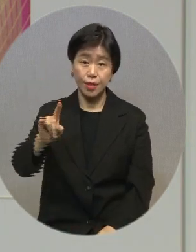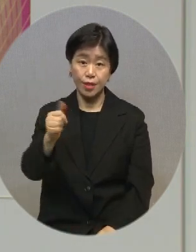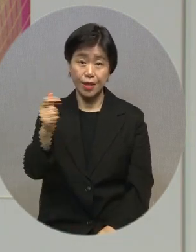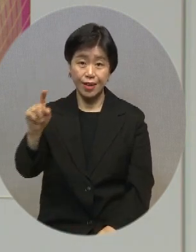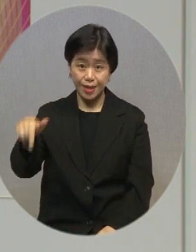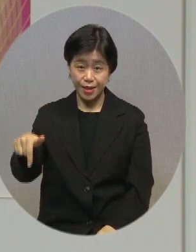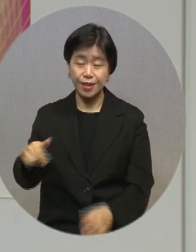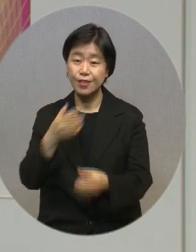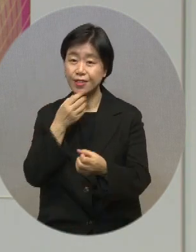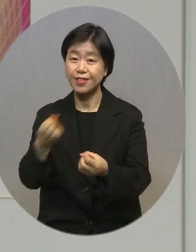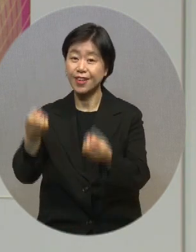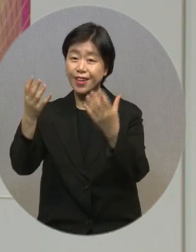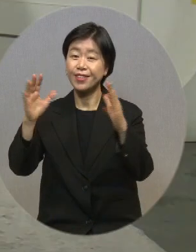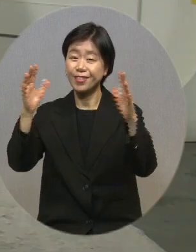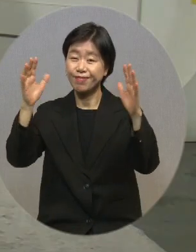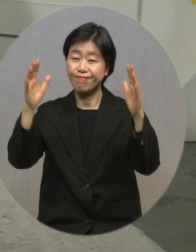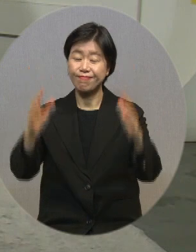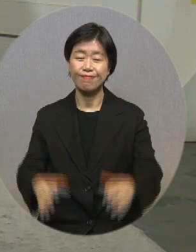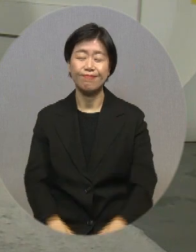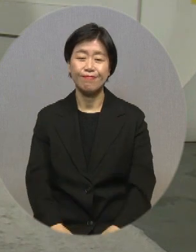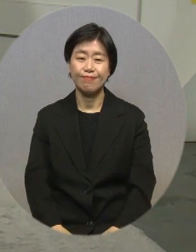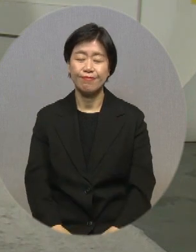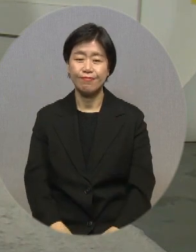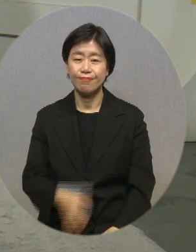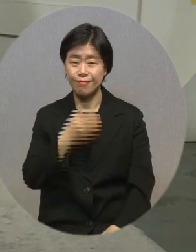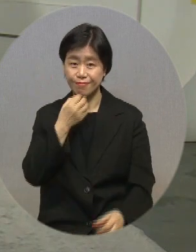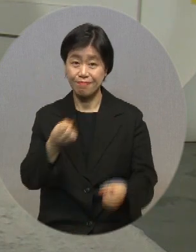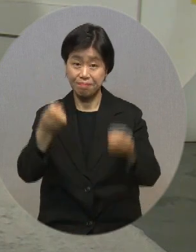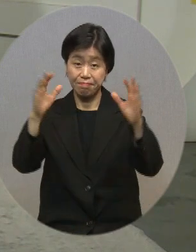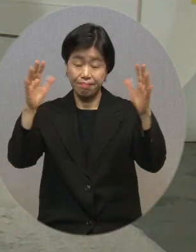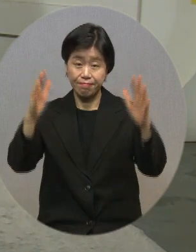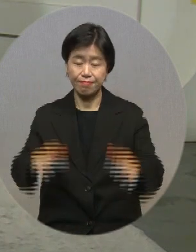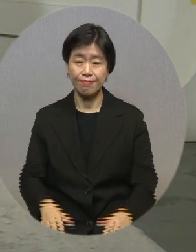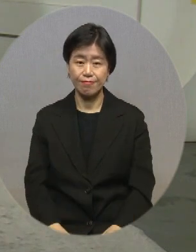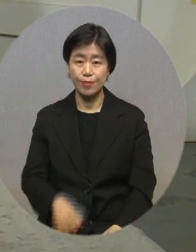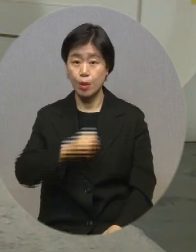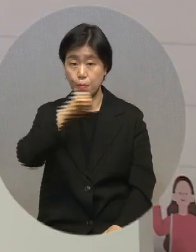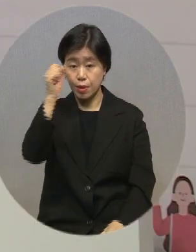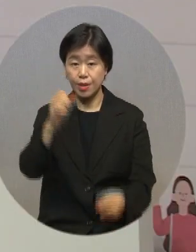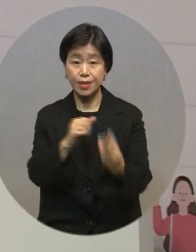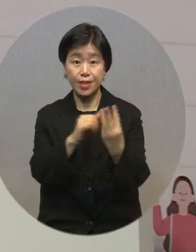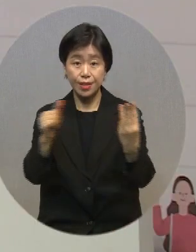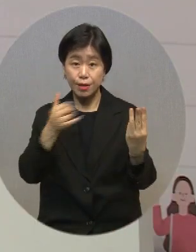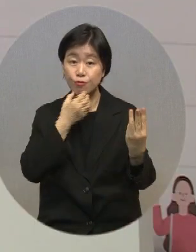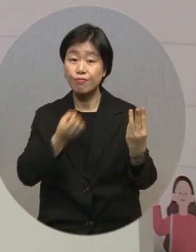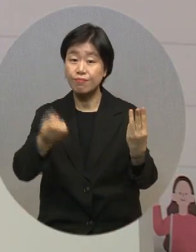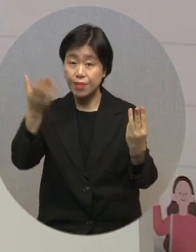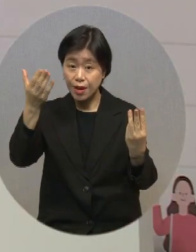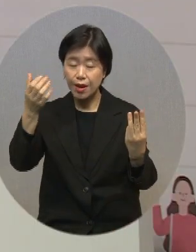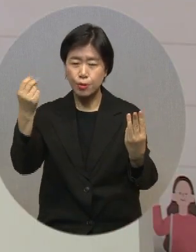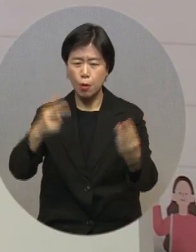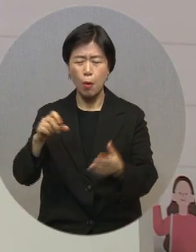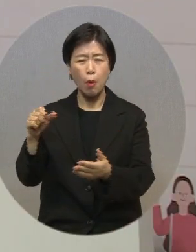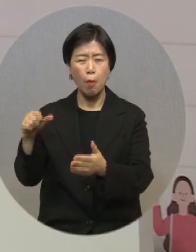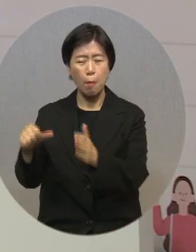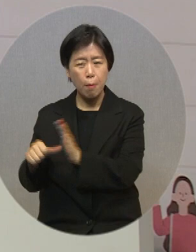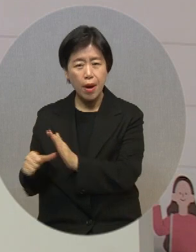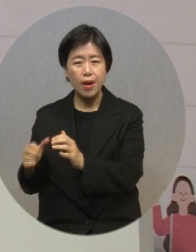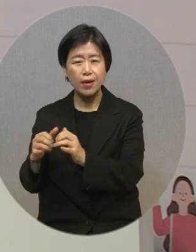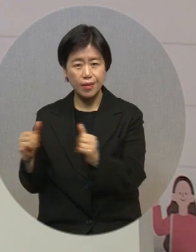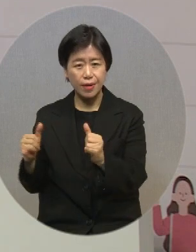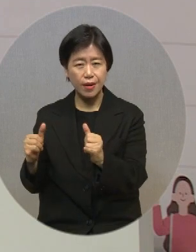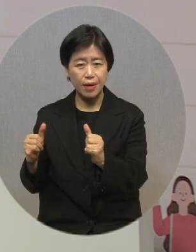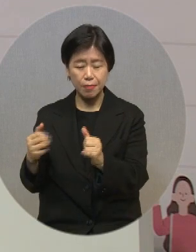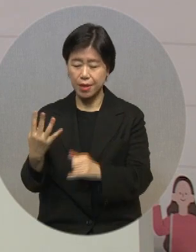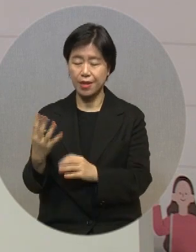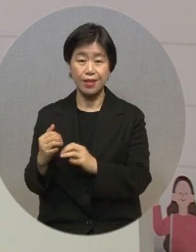주재학님 축하드립니다. 축하합니다. 축하합니다. 네. 우승하신 세 분 축하드리고요. 우승자 세 분과 안타깝게도 주간 본선을 통과하지